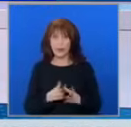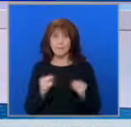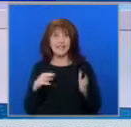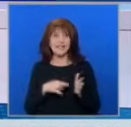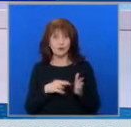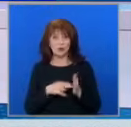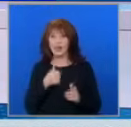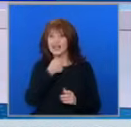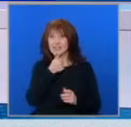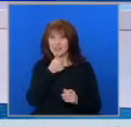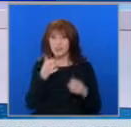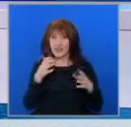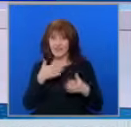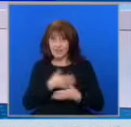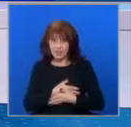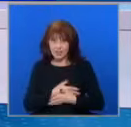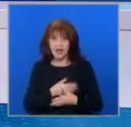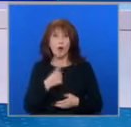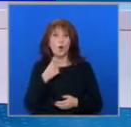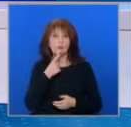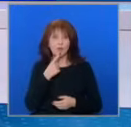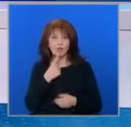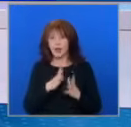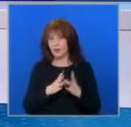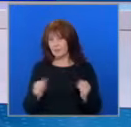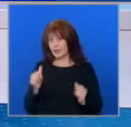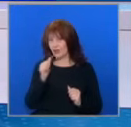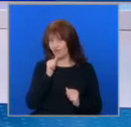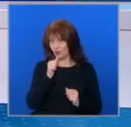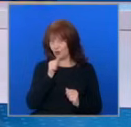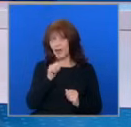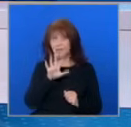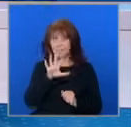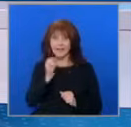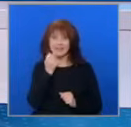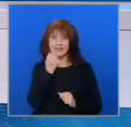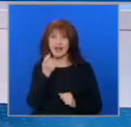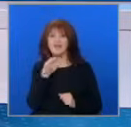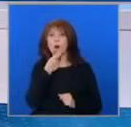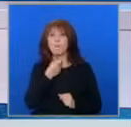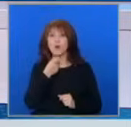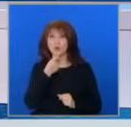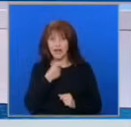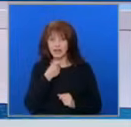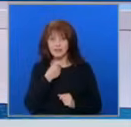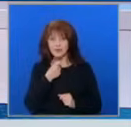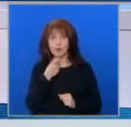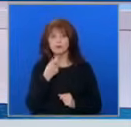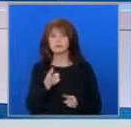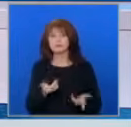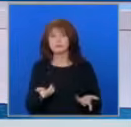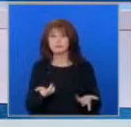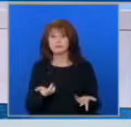Без ток от събота вечерта, а от понеделник и без вода. Така 5 села в Монтанско ден по ден се отдалечават